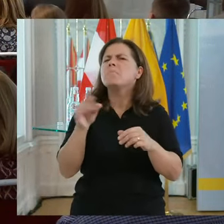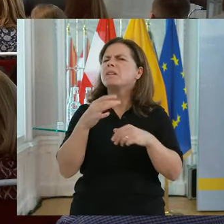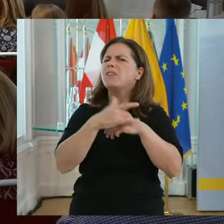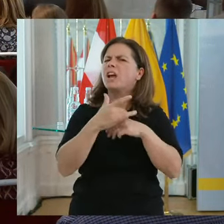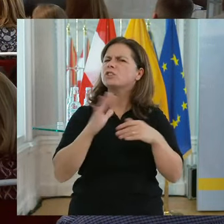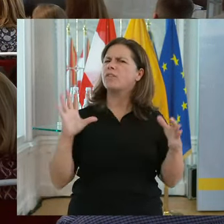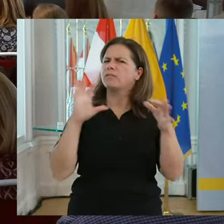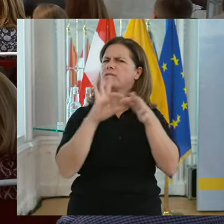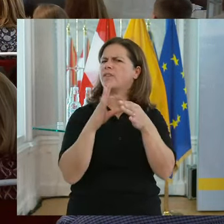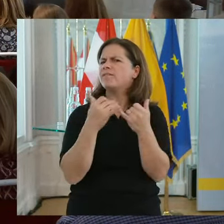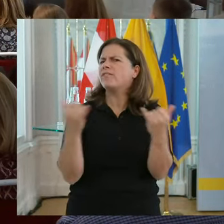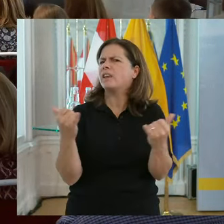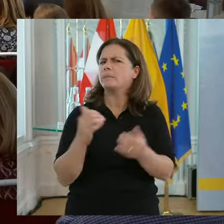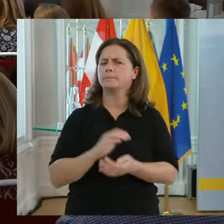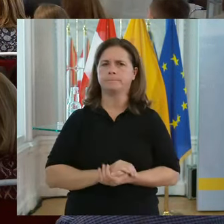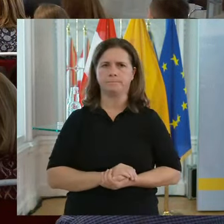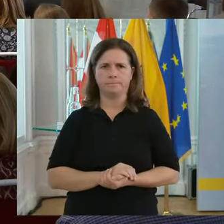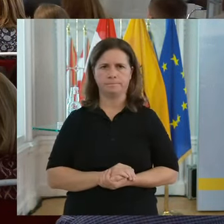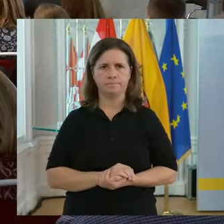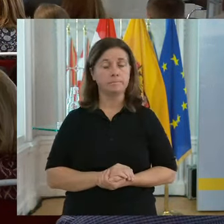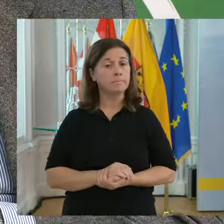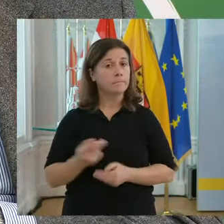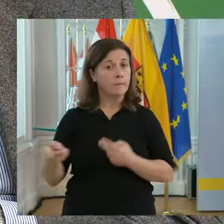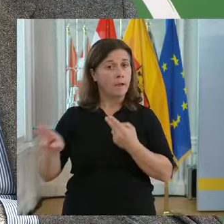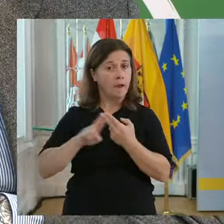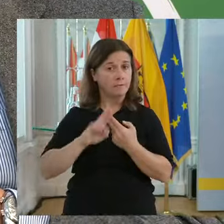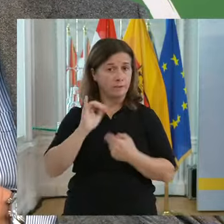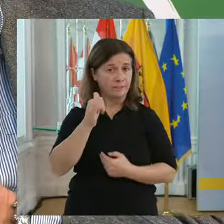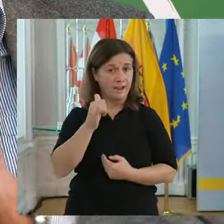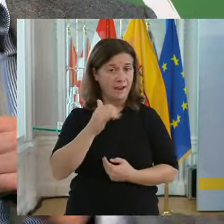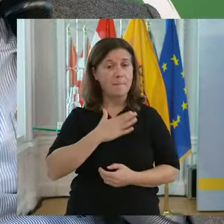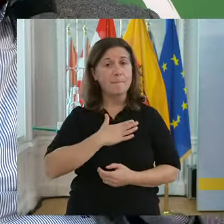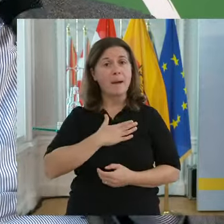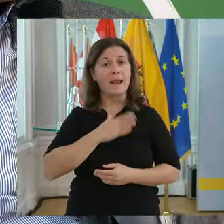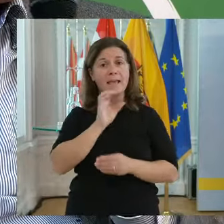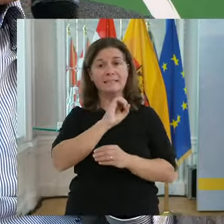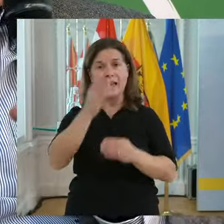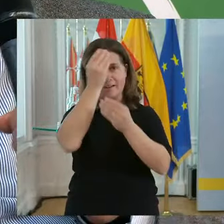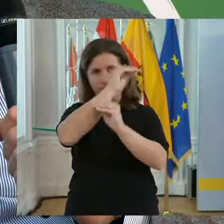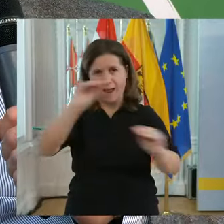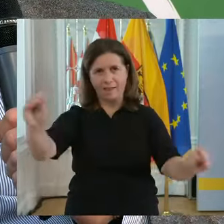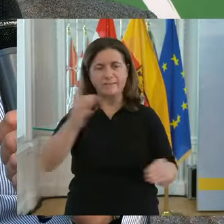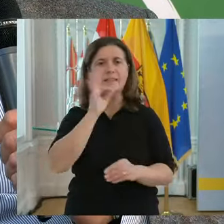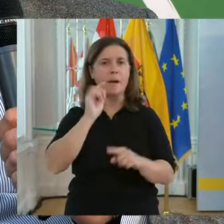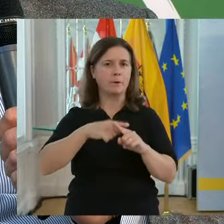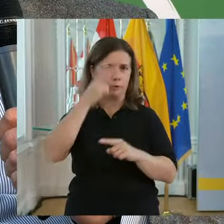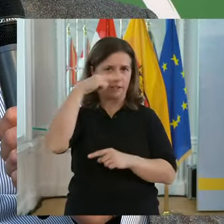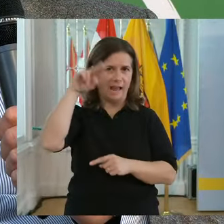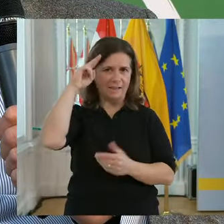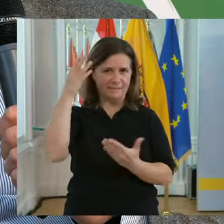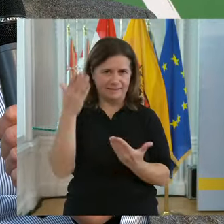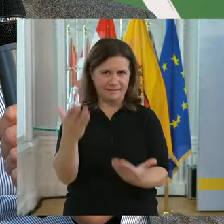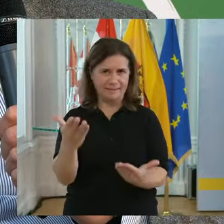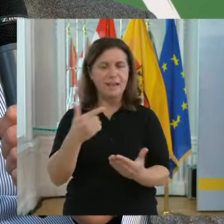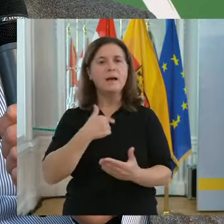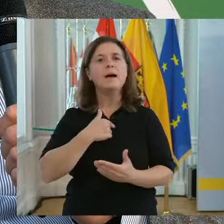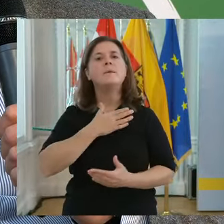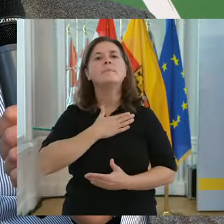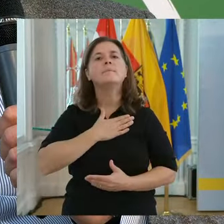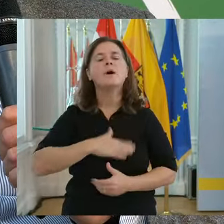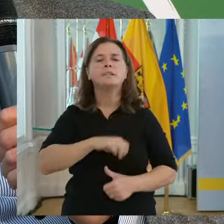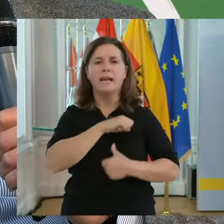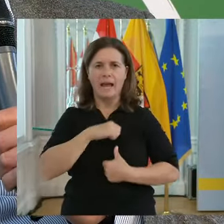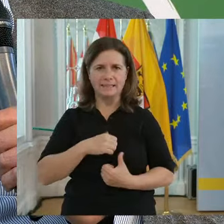tun? Ja, meine sehr verehrten Damen und Herren, ich möchte Sie ganz